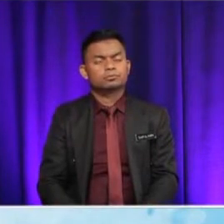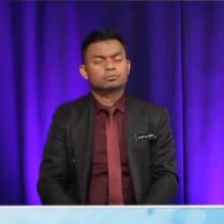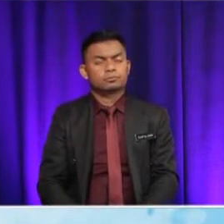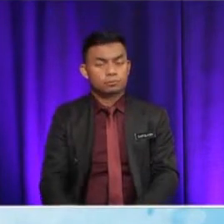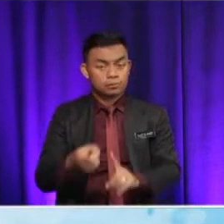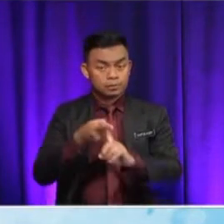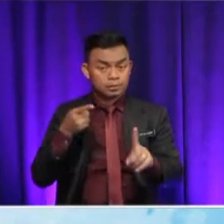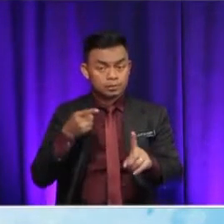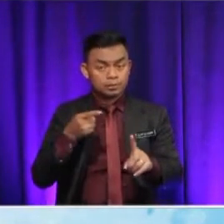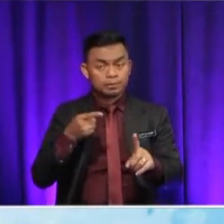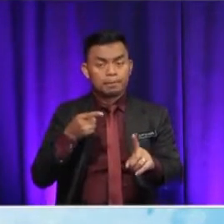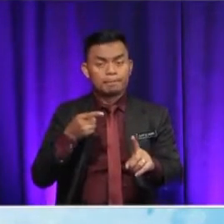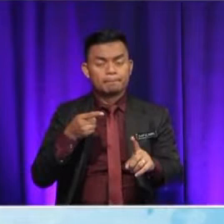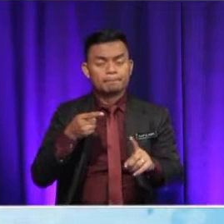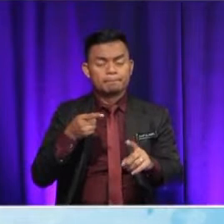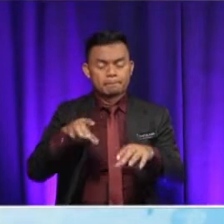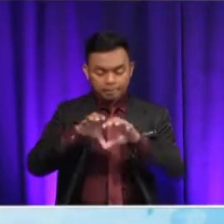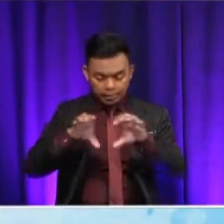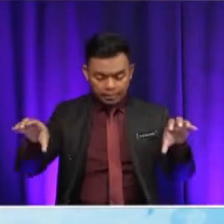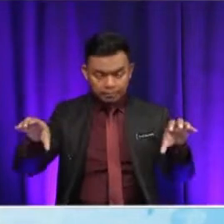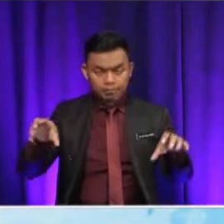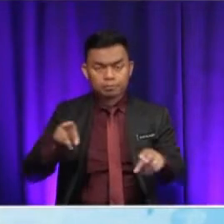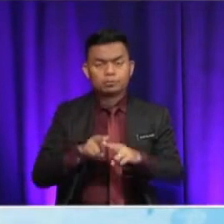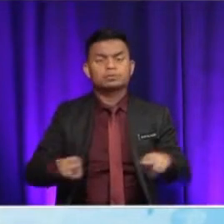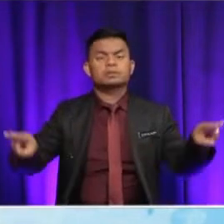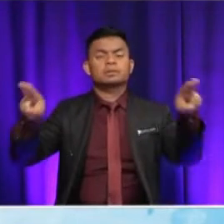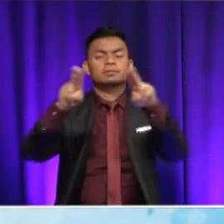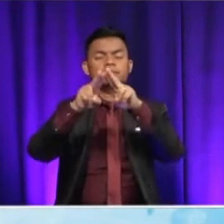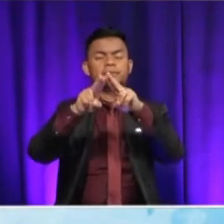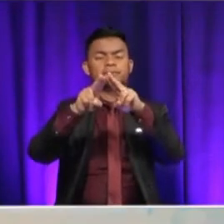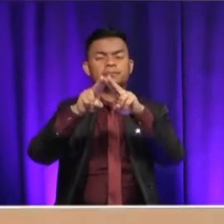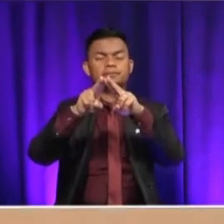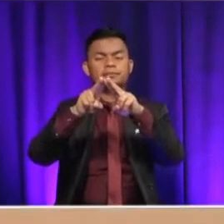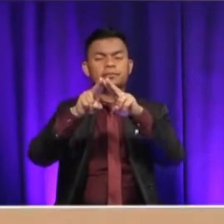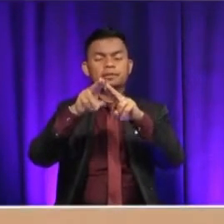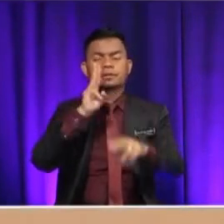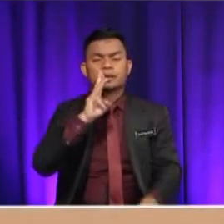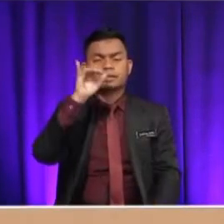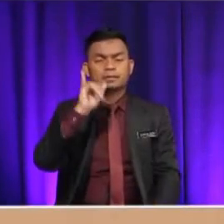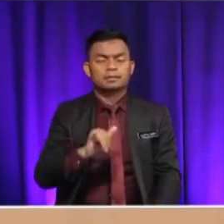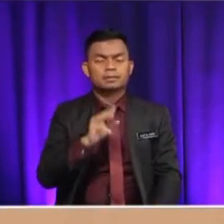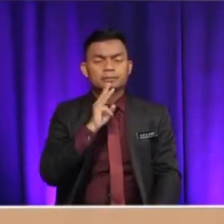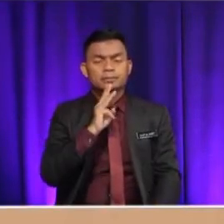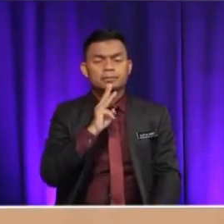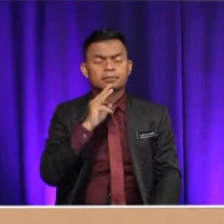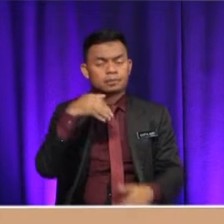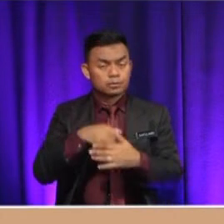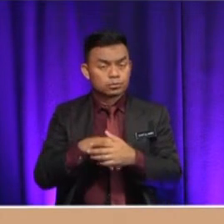pipe utama, air yang masuk ke pipe utama ini, lukisan yang kamu nampak tadi ialah lukisan pengguna